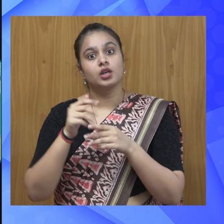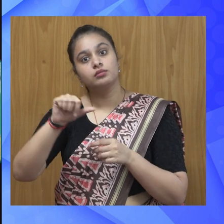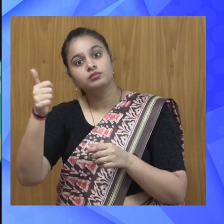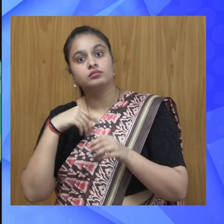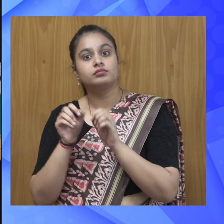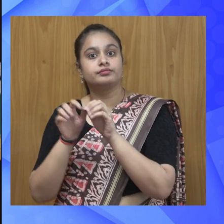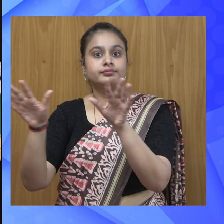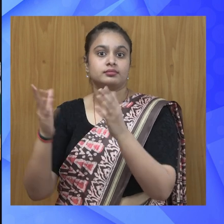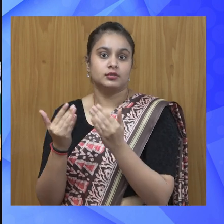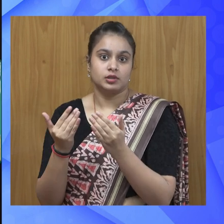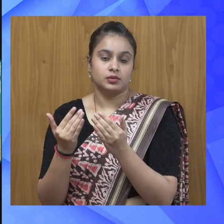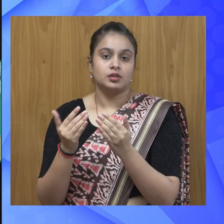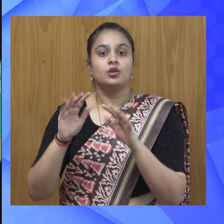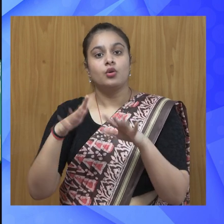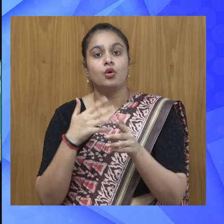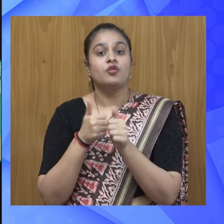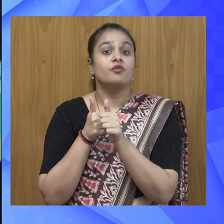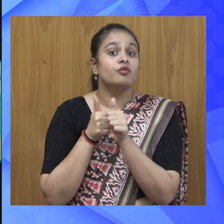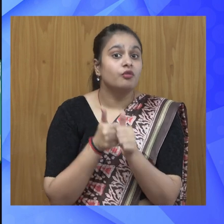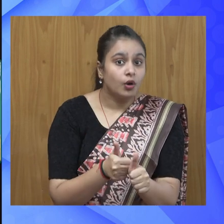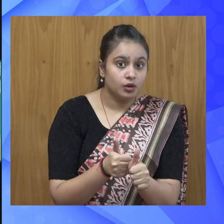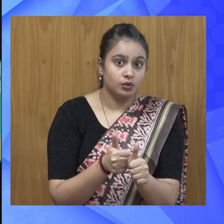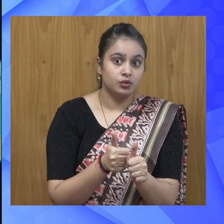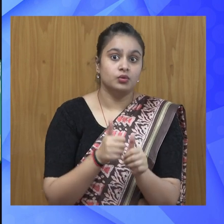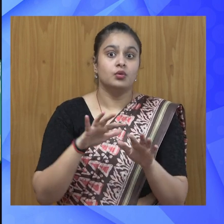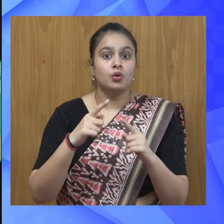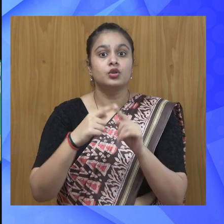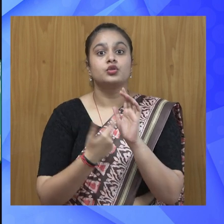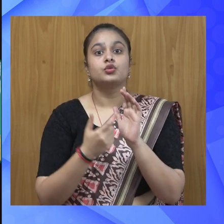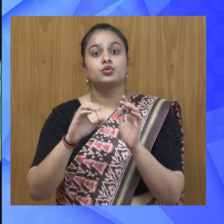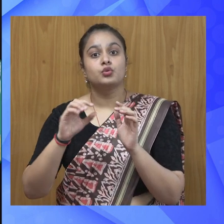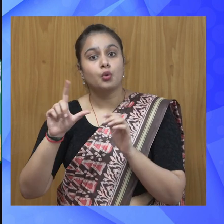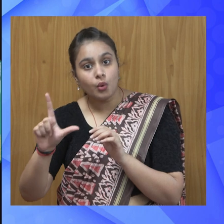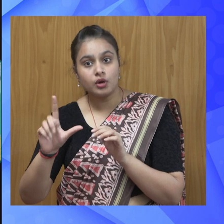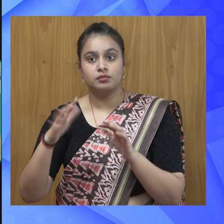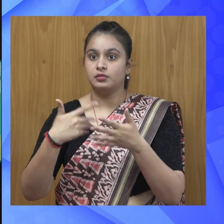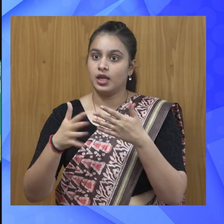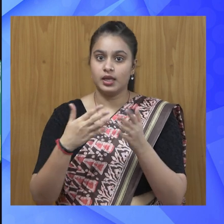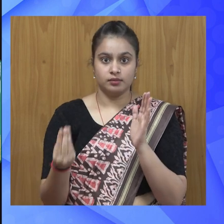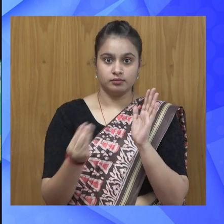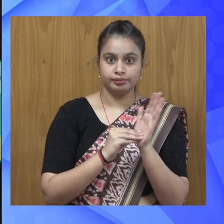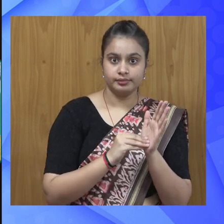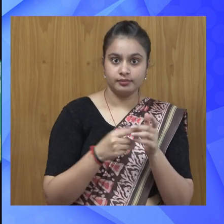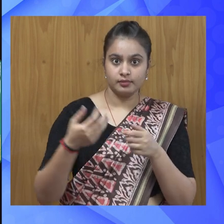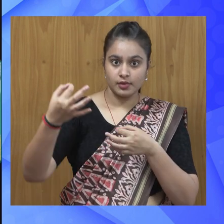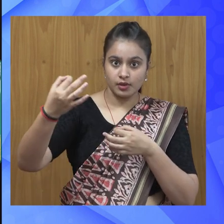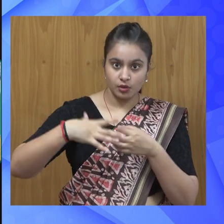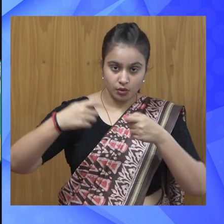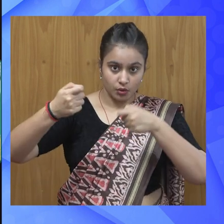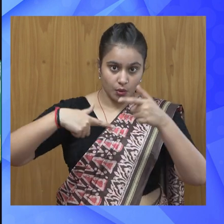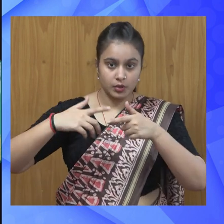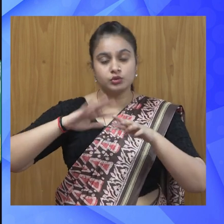पब्लिक और दे फॉलो यू दे ट्रोल यू अगर आपने कुछ कमेंट किया तो उसके ऊपर उन्होंने आगे